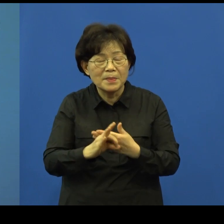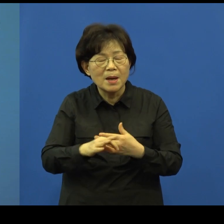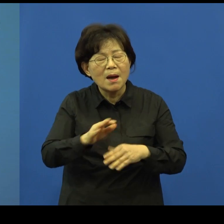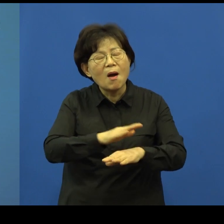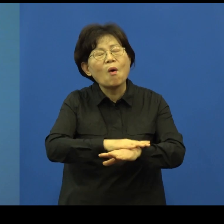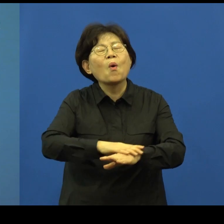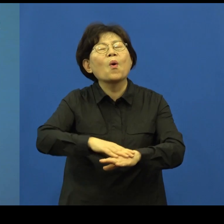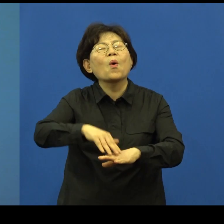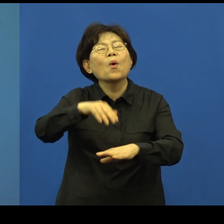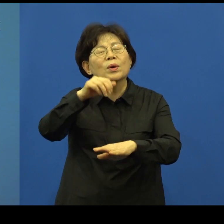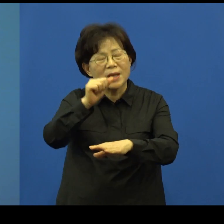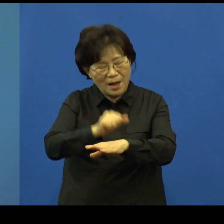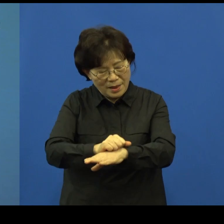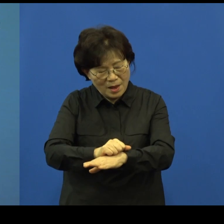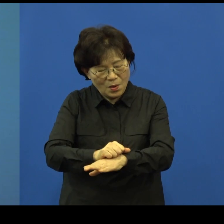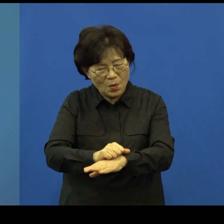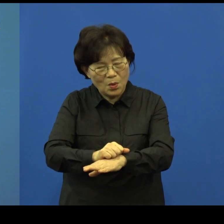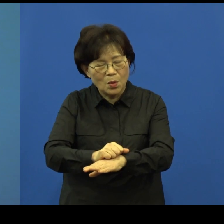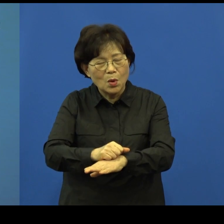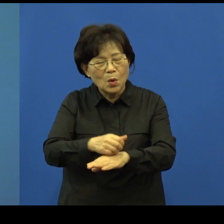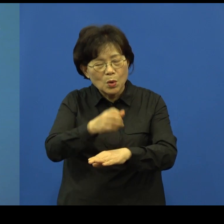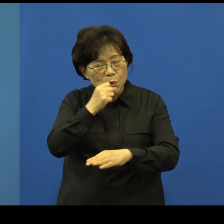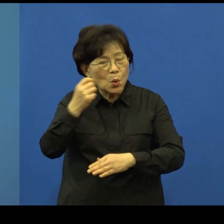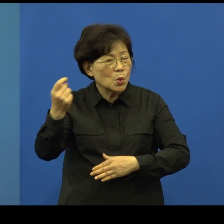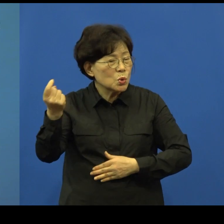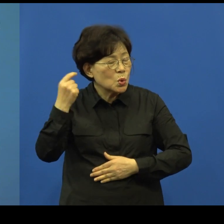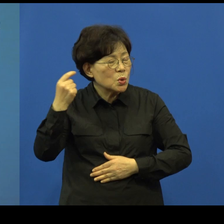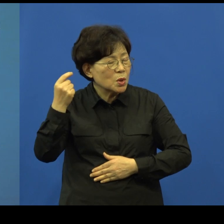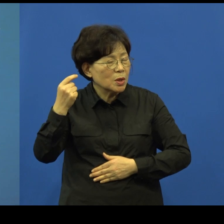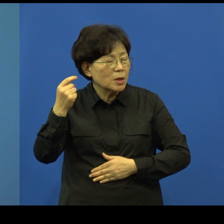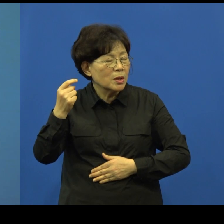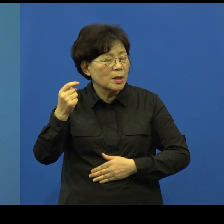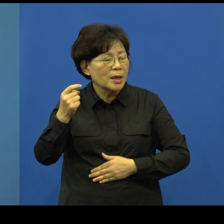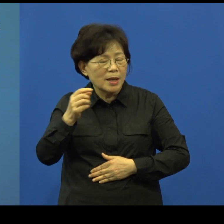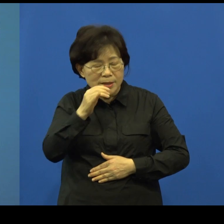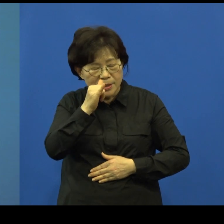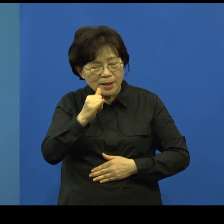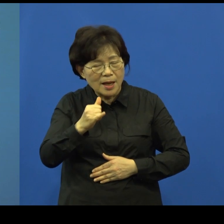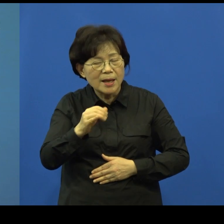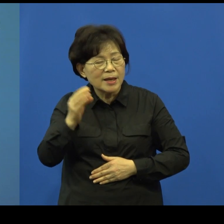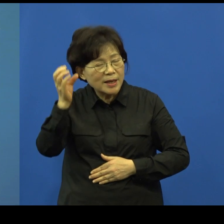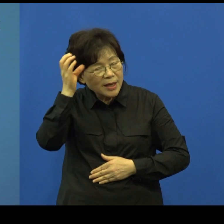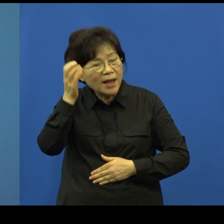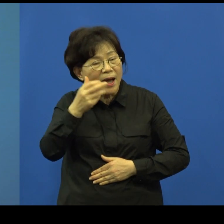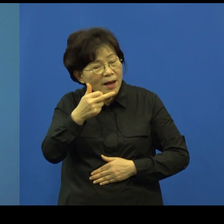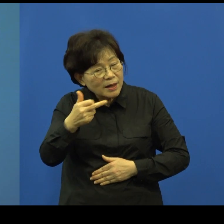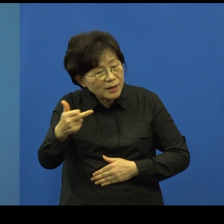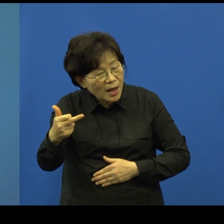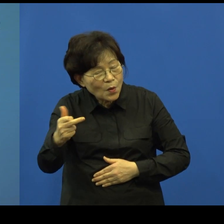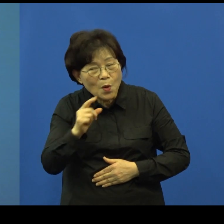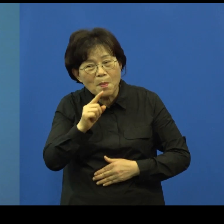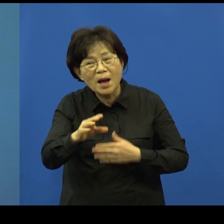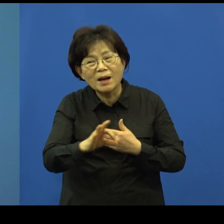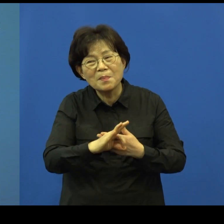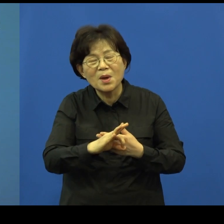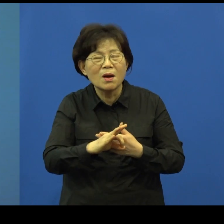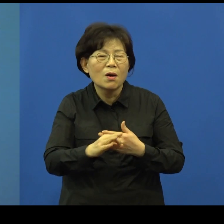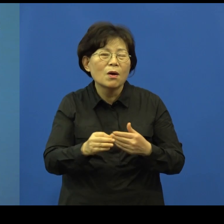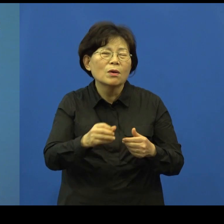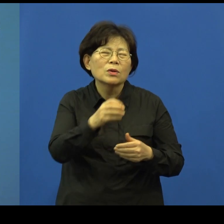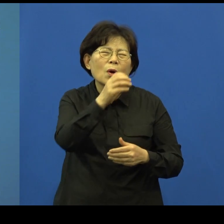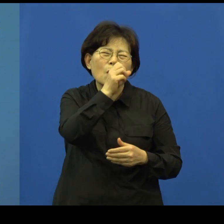잘하고 있다고, 좋은 소식을 듣고 있다고, 기대가 된다고, 이 한마디 해주면 너무너무 좋은 거예요.